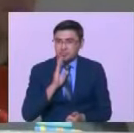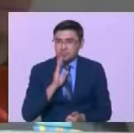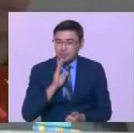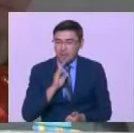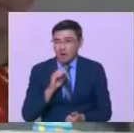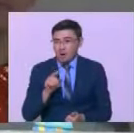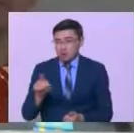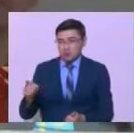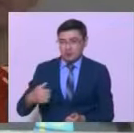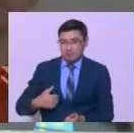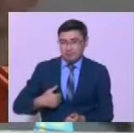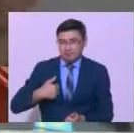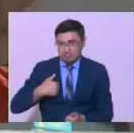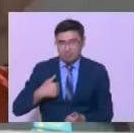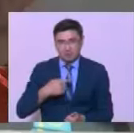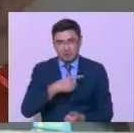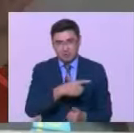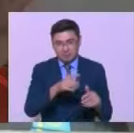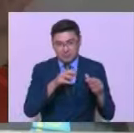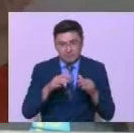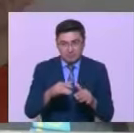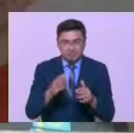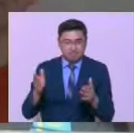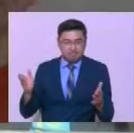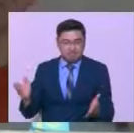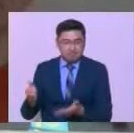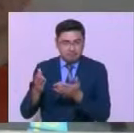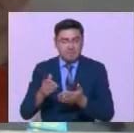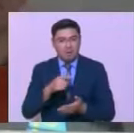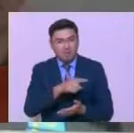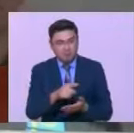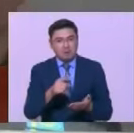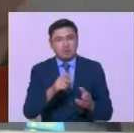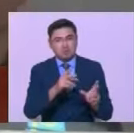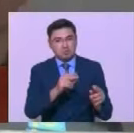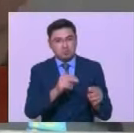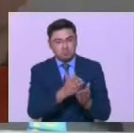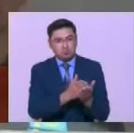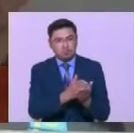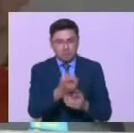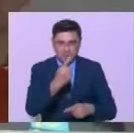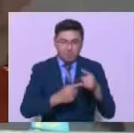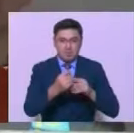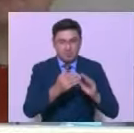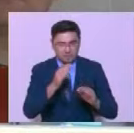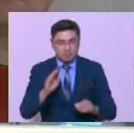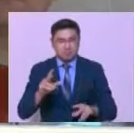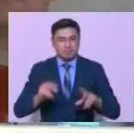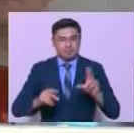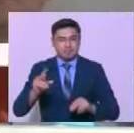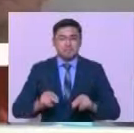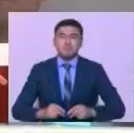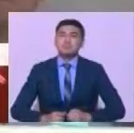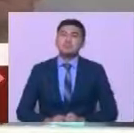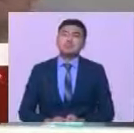ата-аналарыңыздың абыройын асқақтап, елімізде аман есен борыштарыңызды өтеп, елге оралуларыңызға тілектеспін.